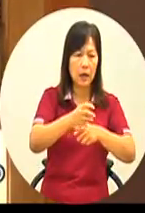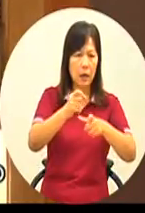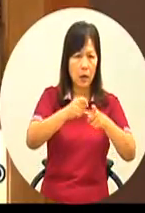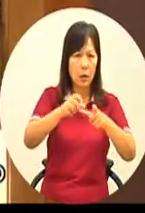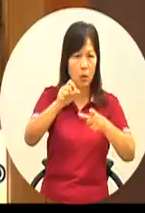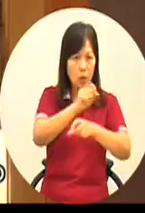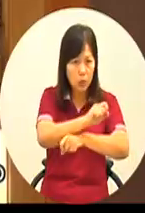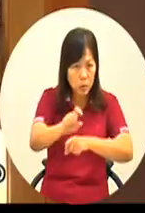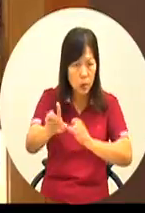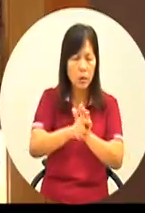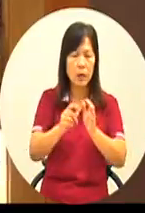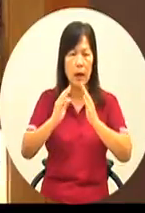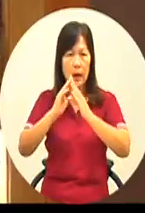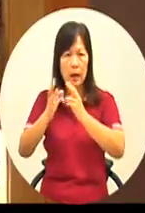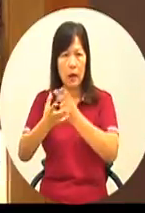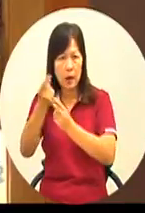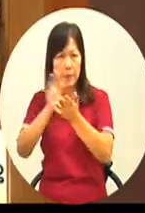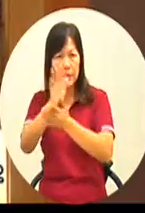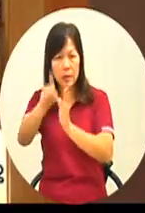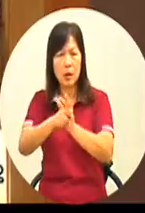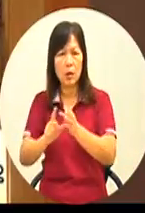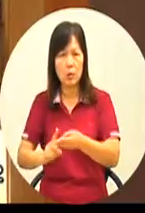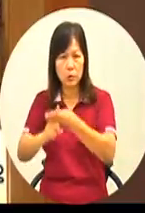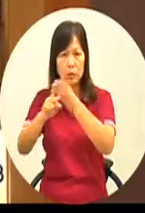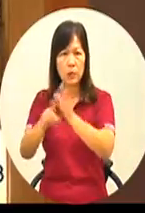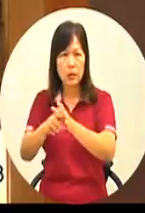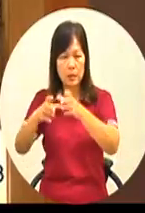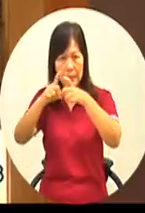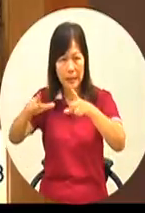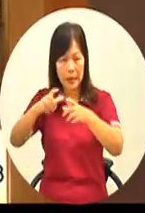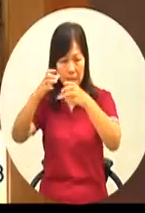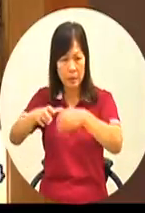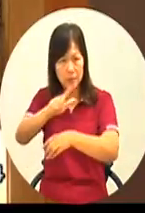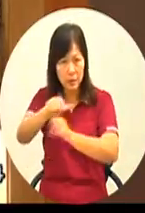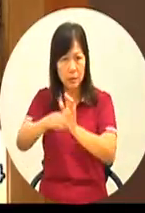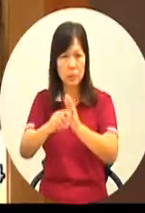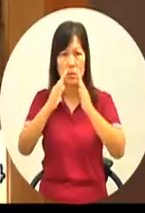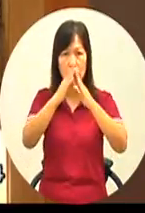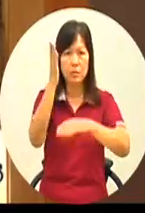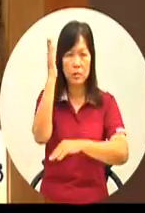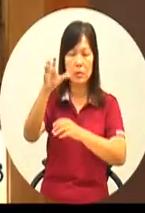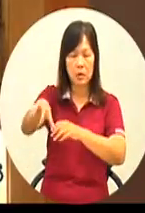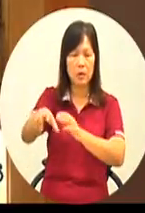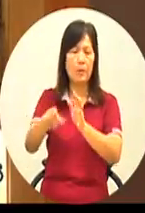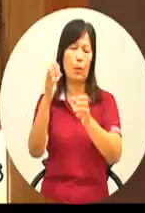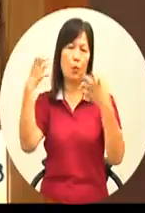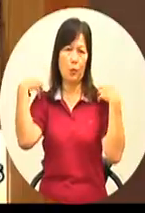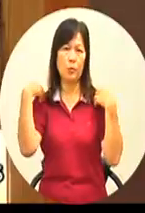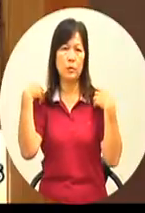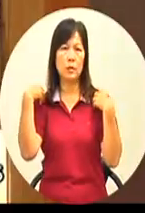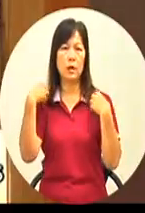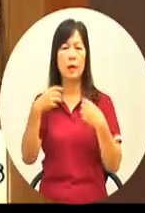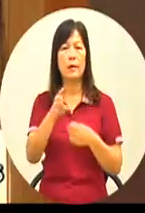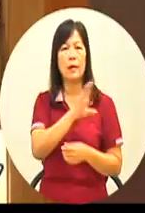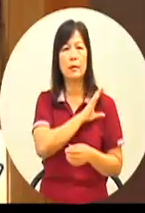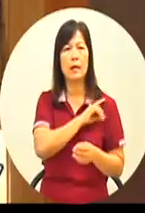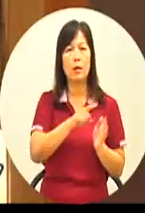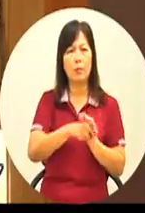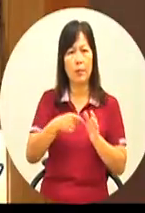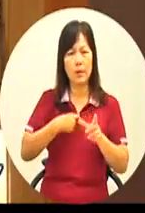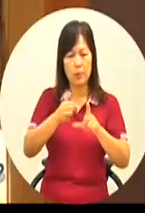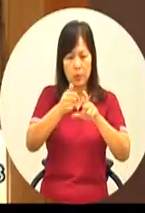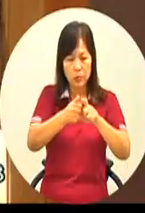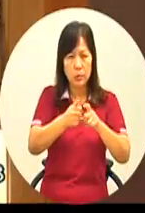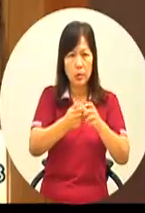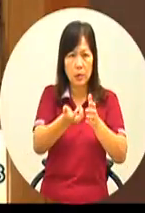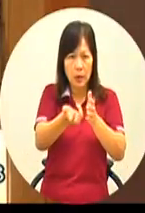在合并后，我们的主要的大型建设都是在市政府局处来执行。那当然，我们现在区的部分合